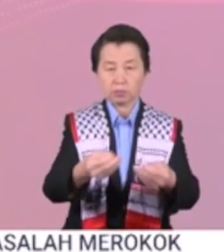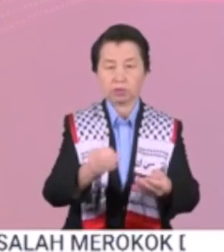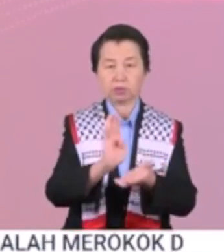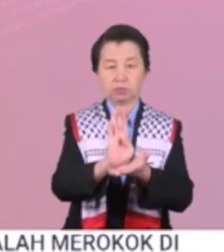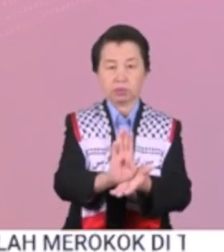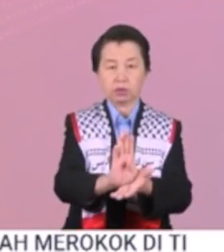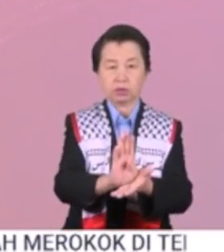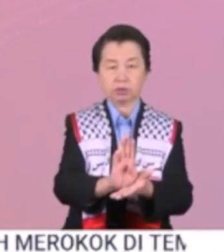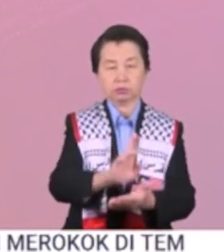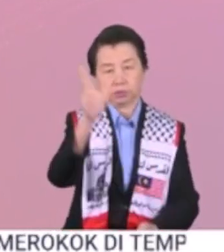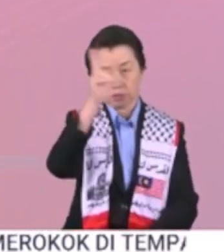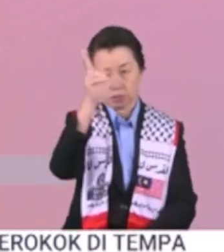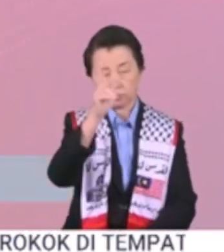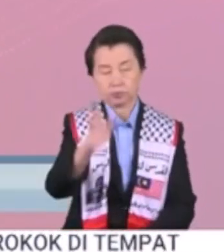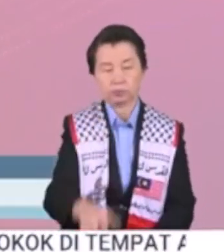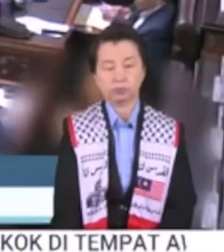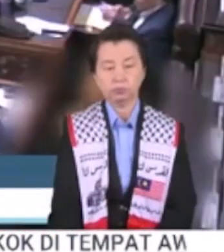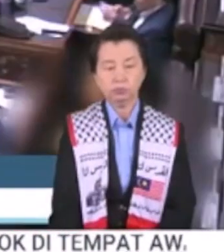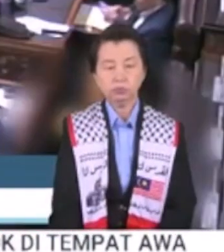bantuan